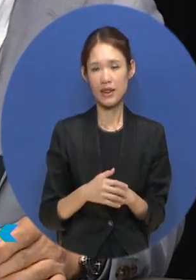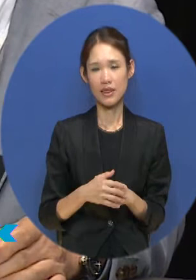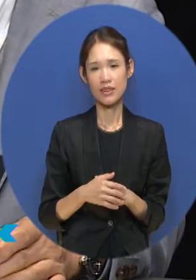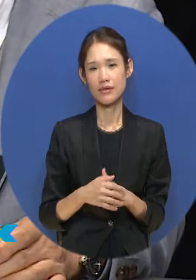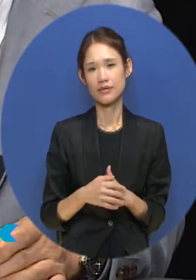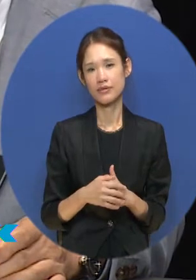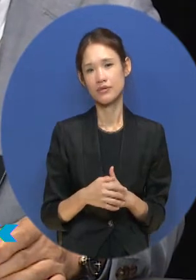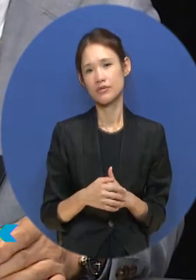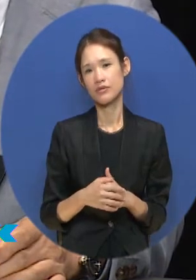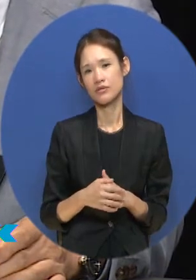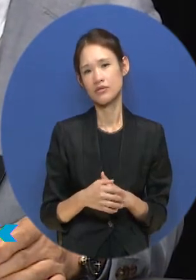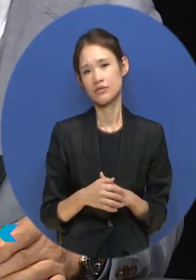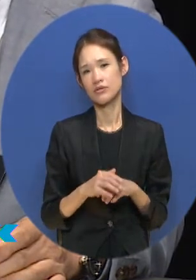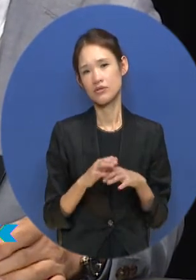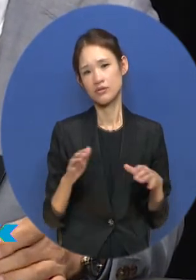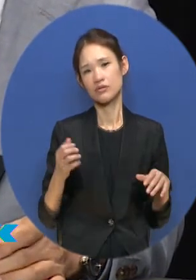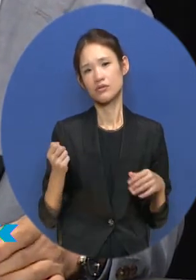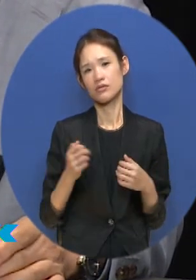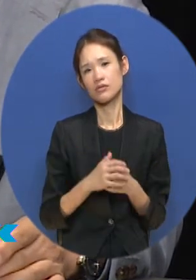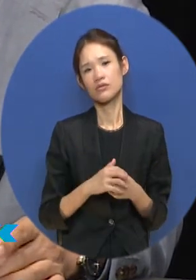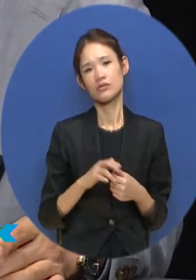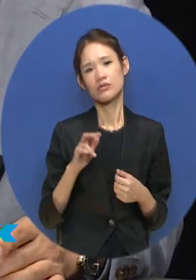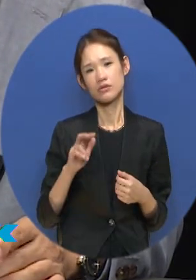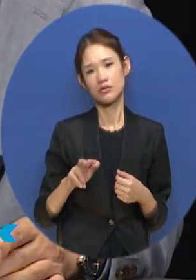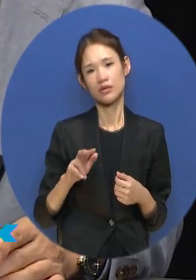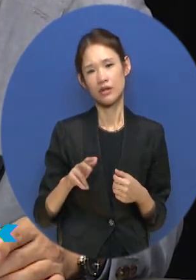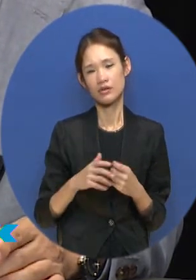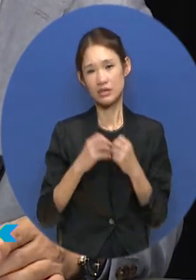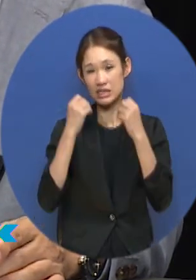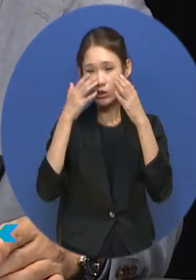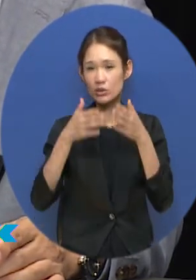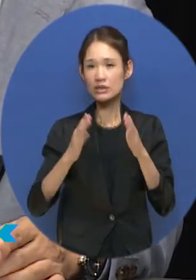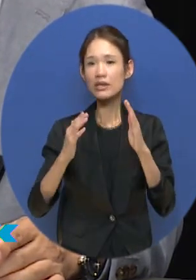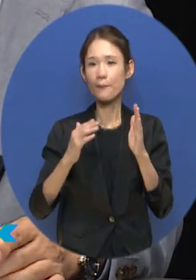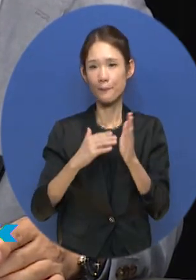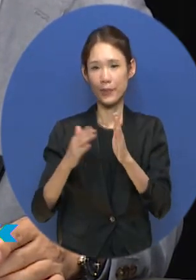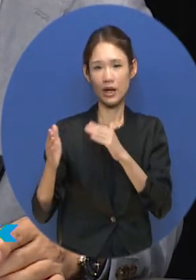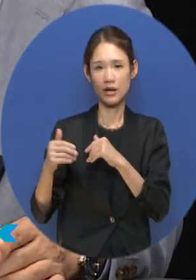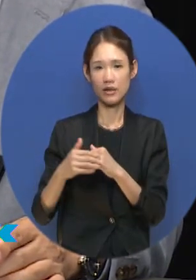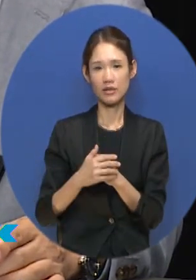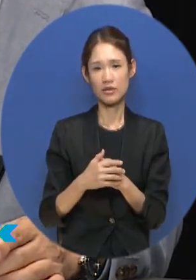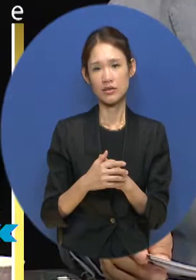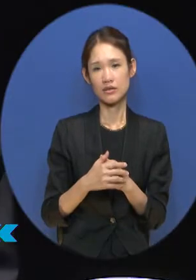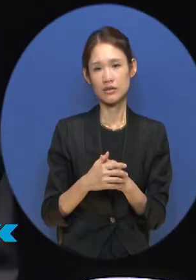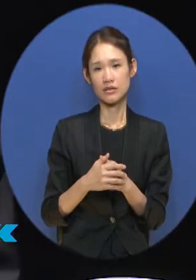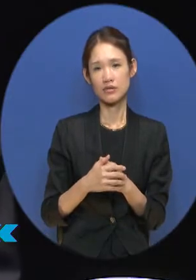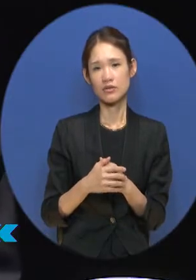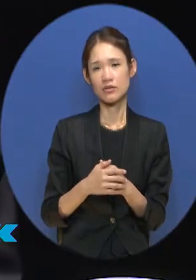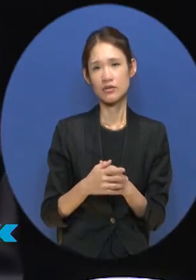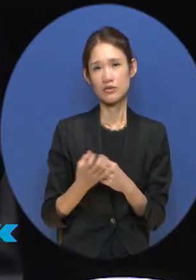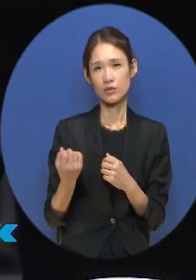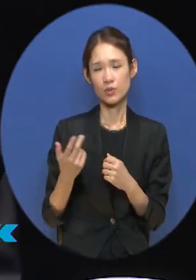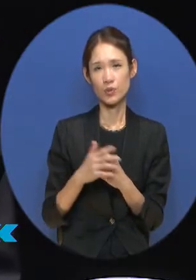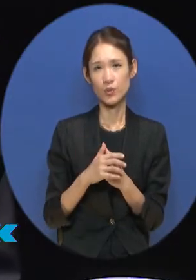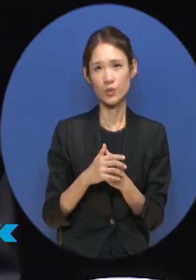네, 네. 네. 그래서 그래서 이게 지금 신설이 돼 있고 네. 또 미세먼지